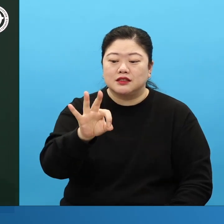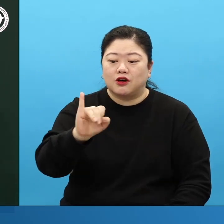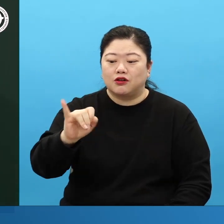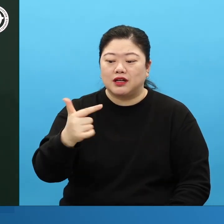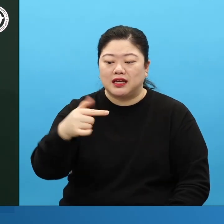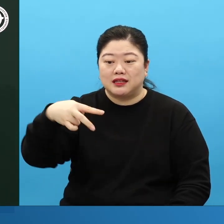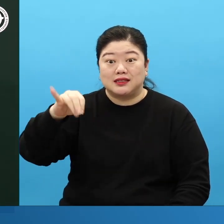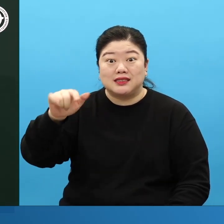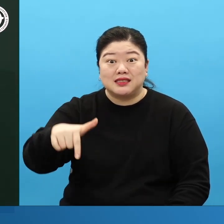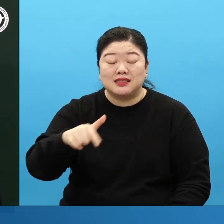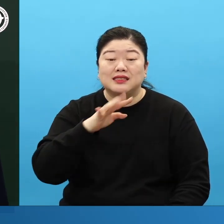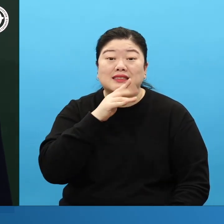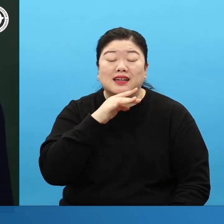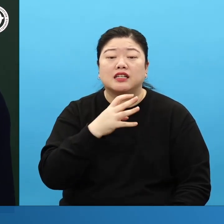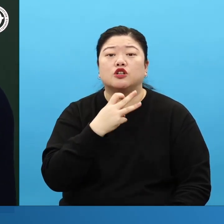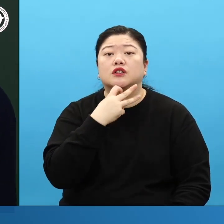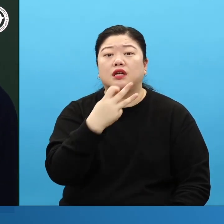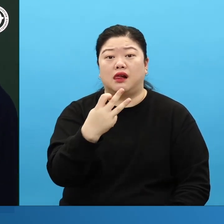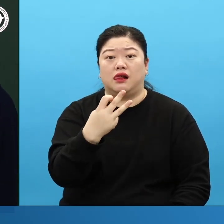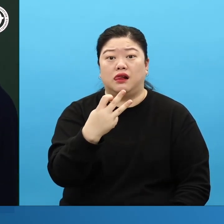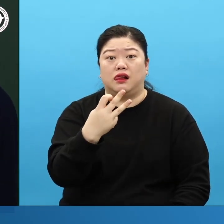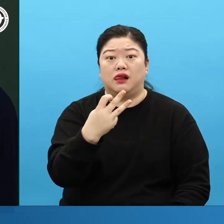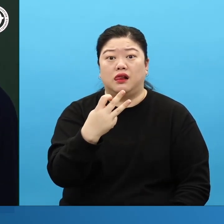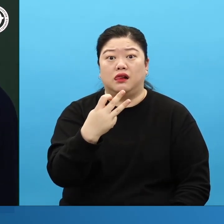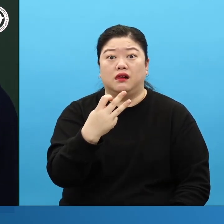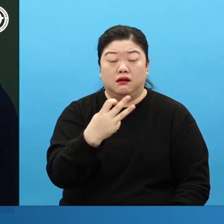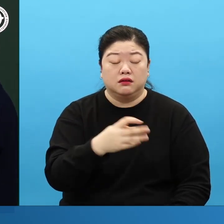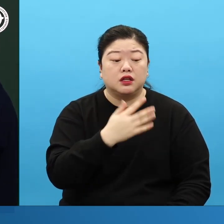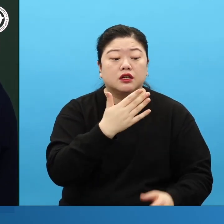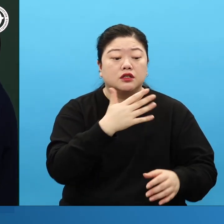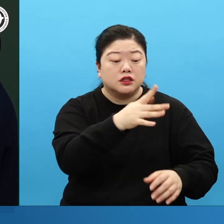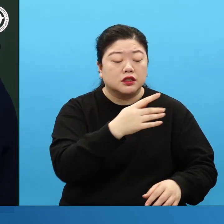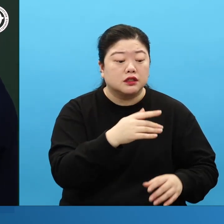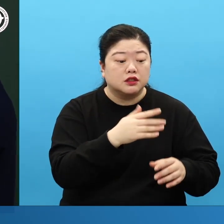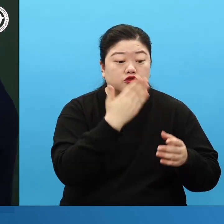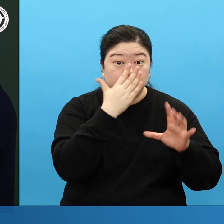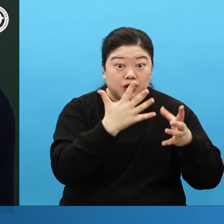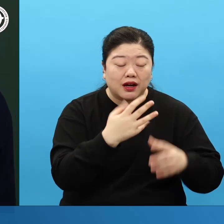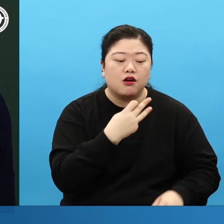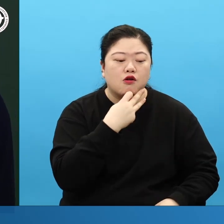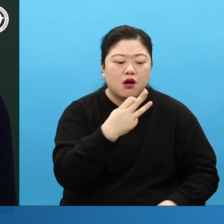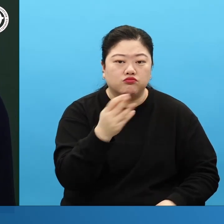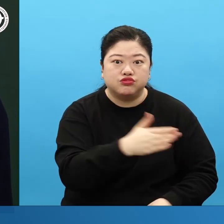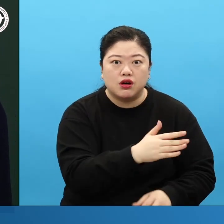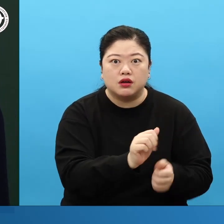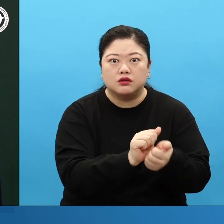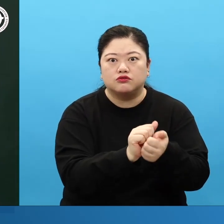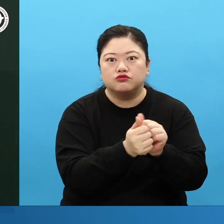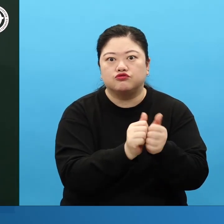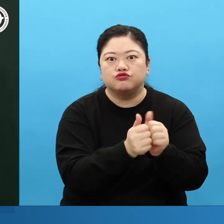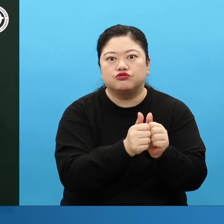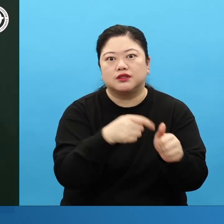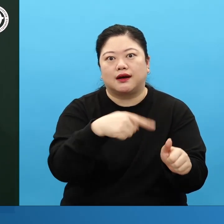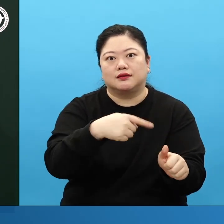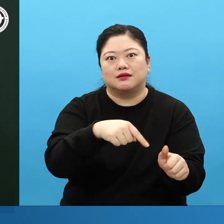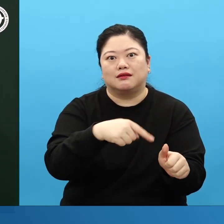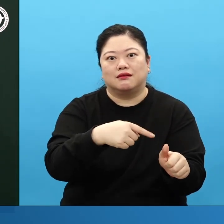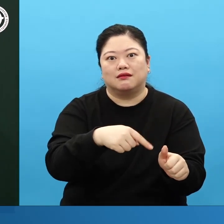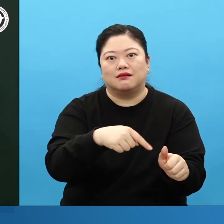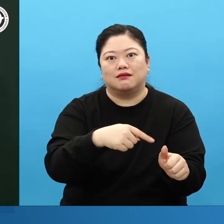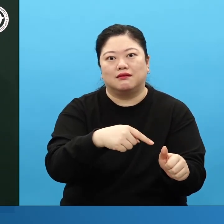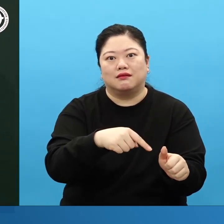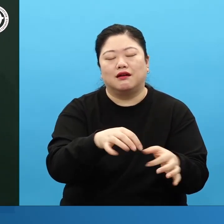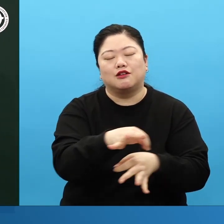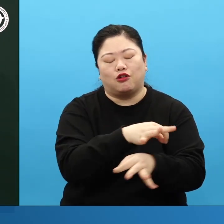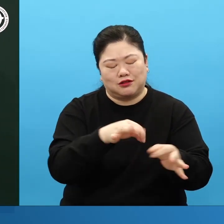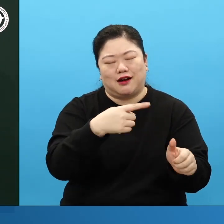ejemplo, los judíos con poco más de 10 años están ya haciendo inversiones. 자, 이렇습니다. Esto es así. 이걸 우리는 어떻게 대처해야